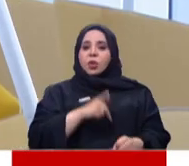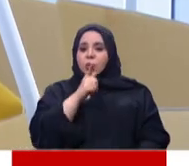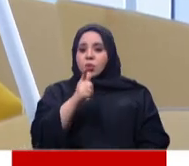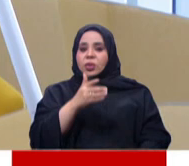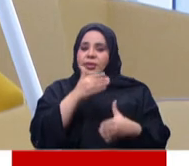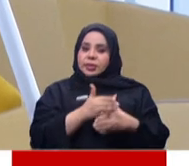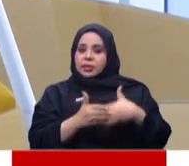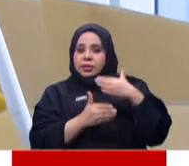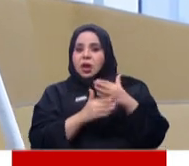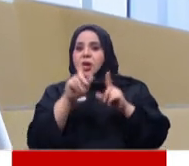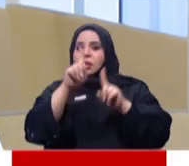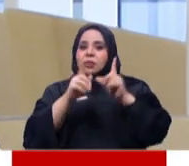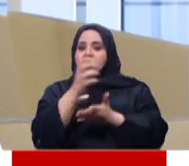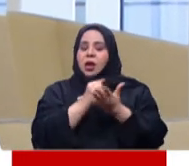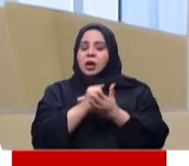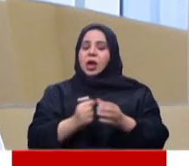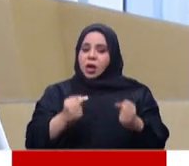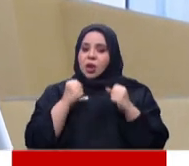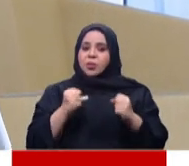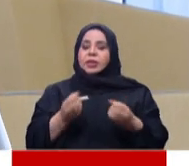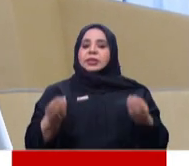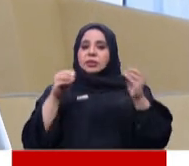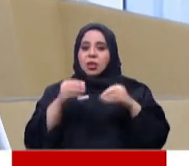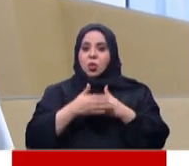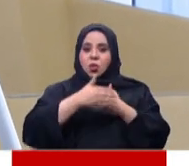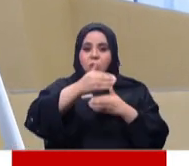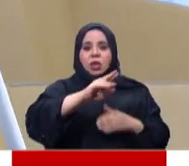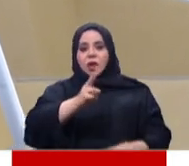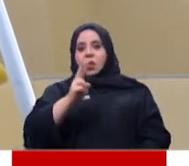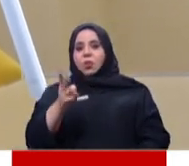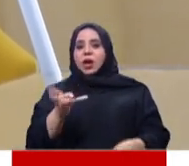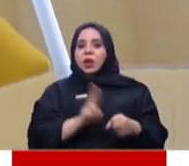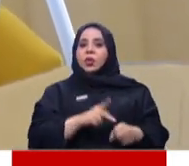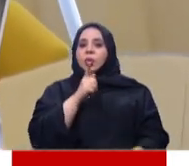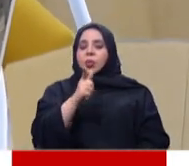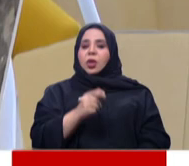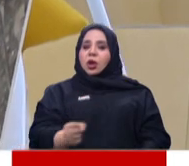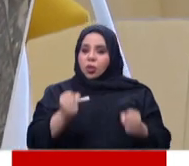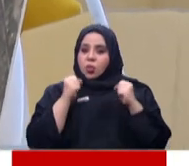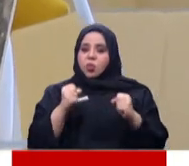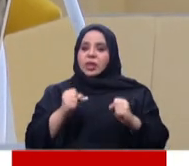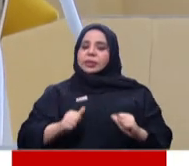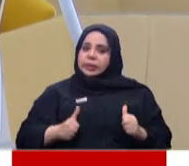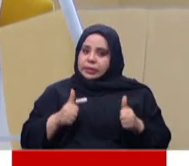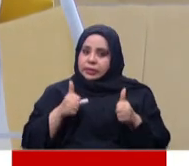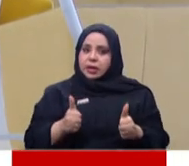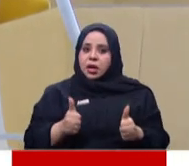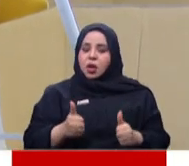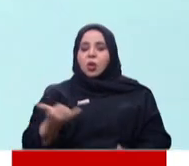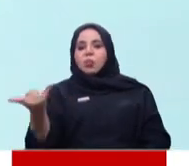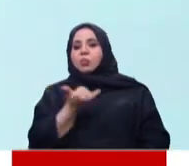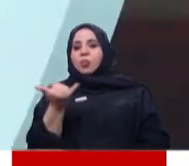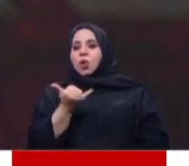إرساء ركائز اقتصاد أكثر استدامة وتنوع، مما يشكل قوة دافعة